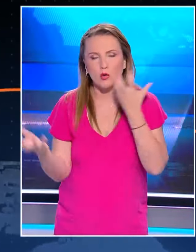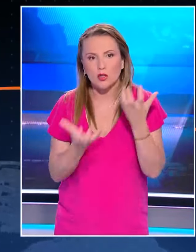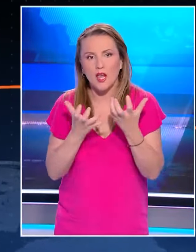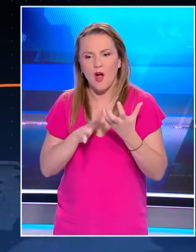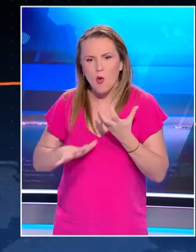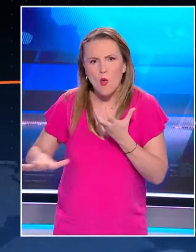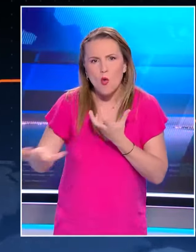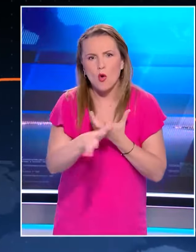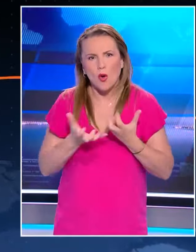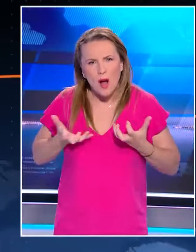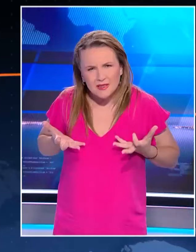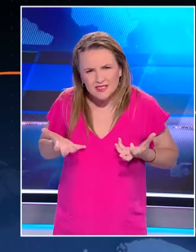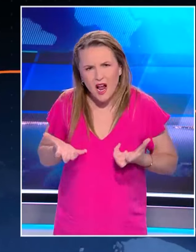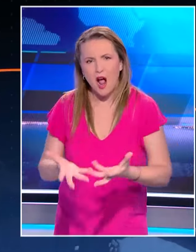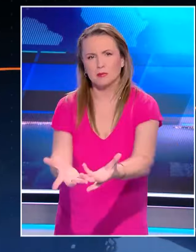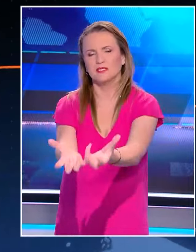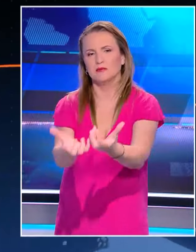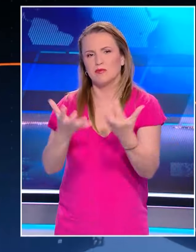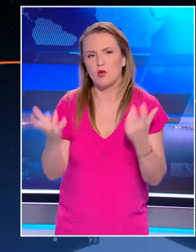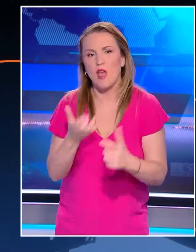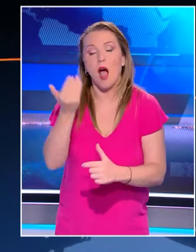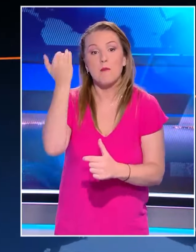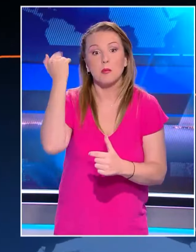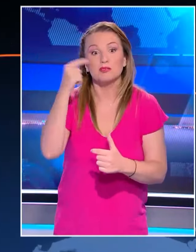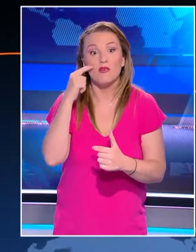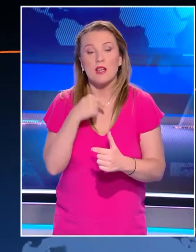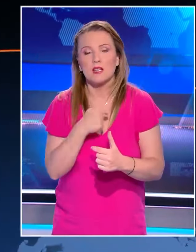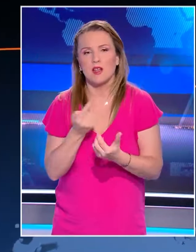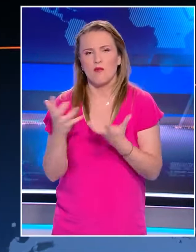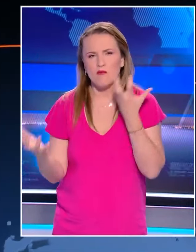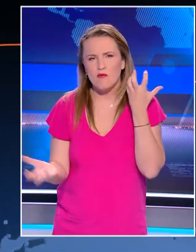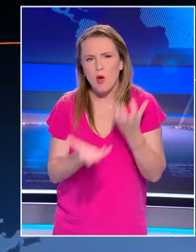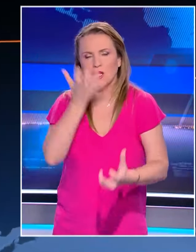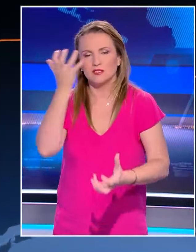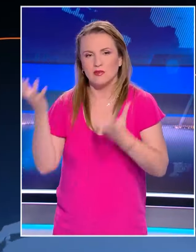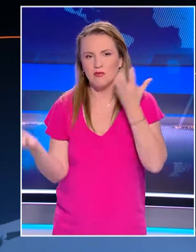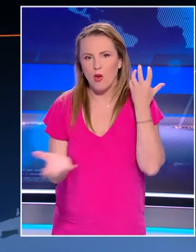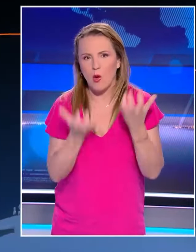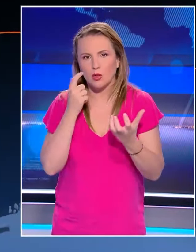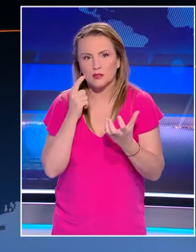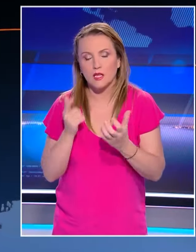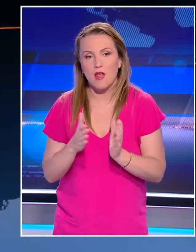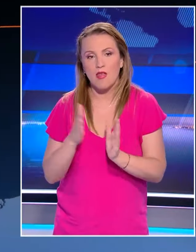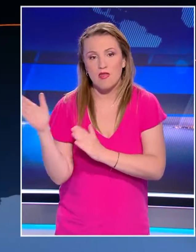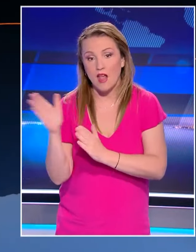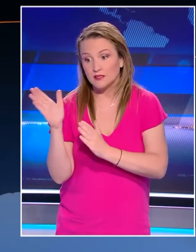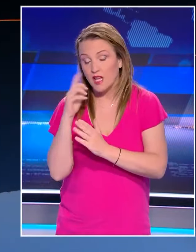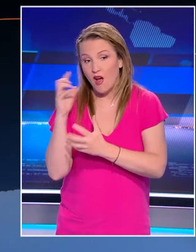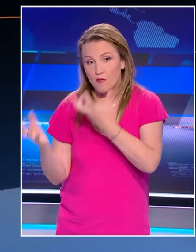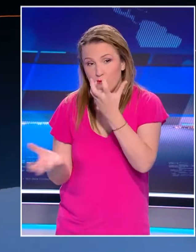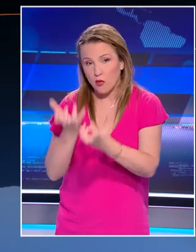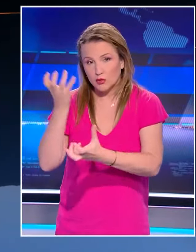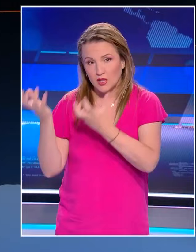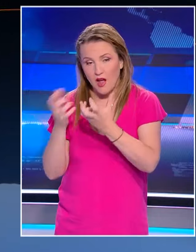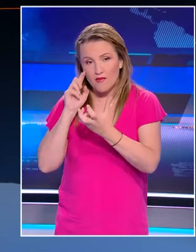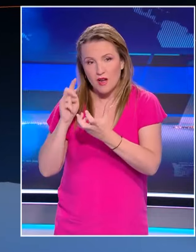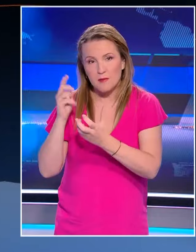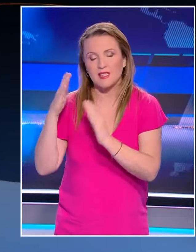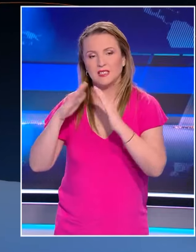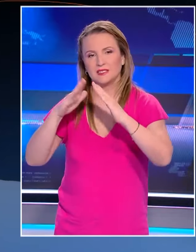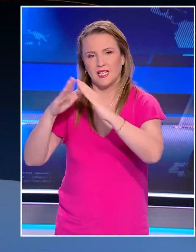στο πέρασμά της. Βλέπετε πίσω μου πώς έχουν παραδοθεί τα πάντα στις φλόγες. Όπως και από εδώ δεξιά μου υπάρχουν κτίσματα εδώ πέρα,